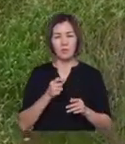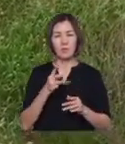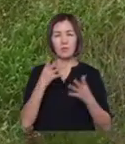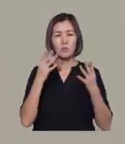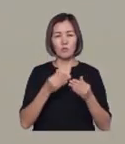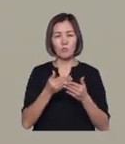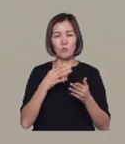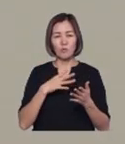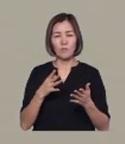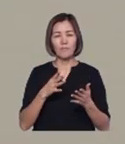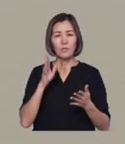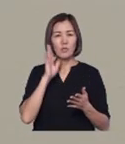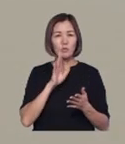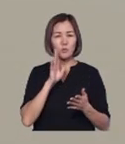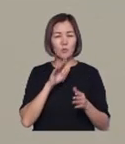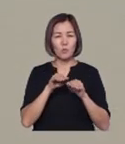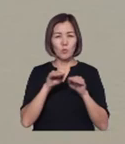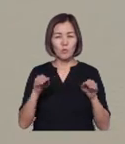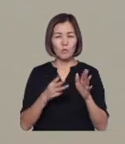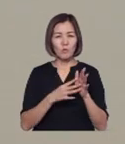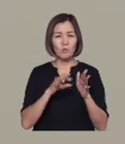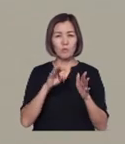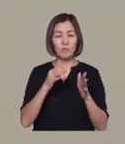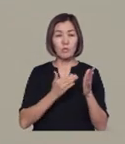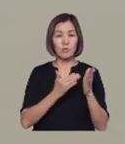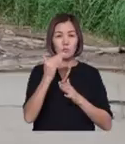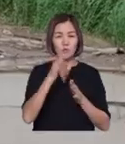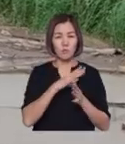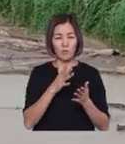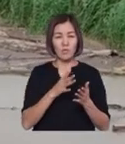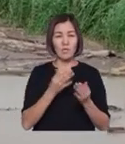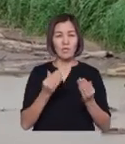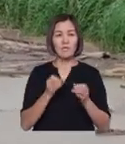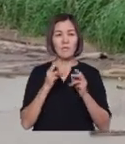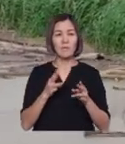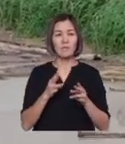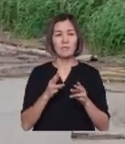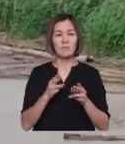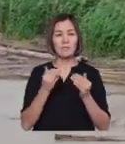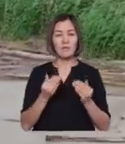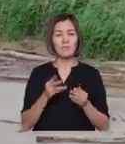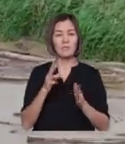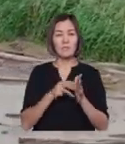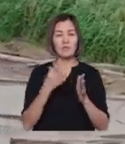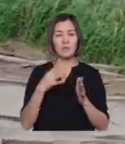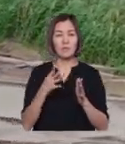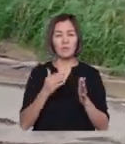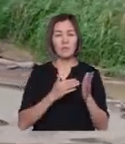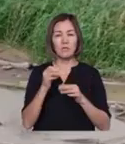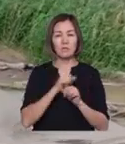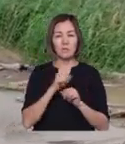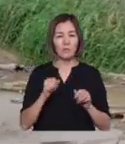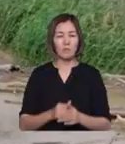күн бұрын бұл кентте жайық суының деңгейі 9 метрден асқаны тіркелген. Мұндағы қауіпті шек 845 сантиметрден аспауы